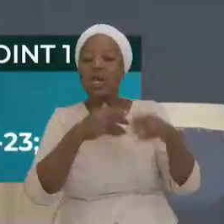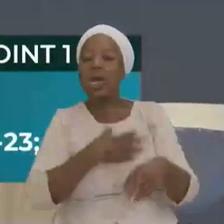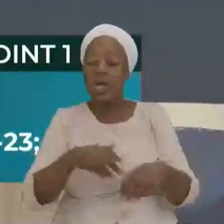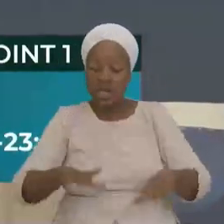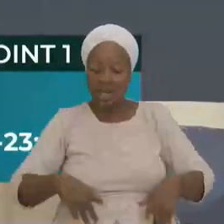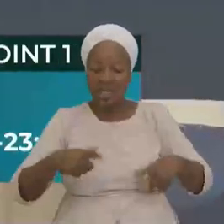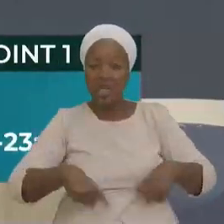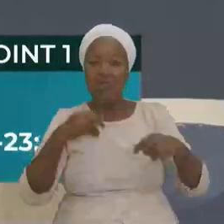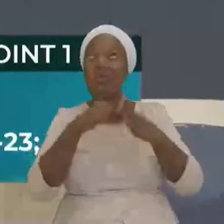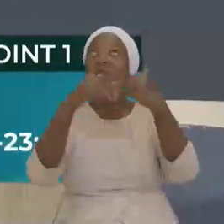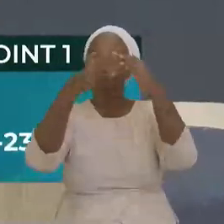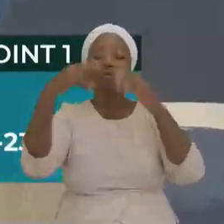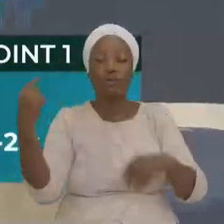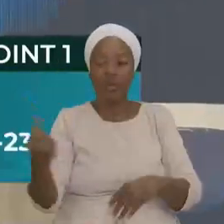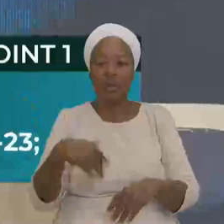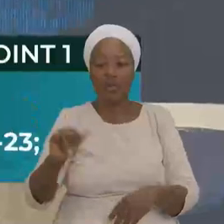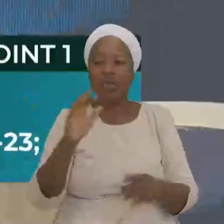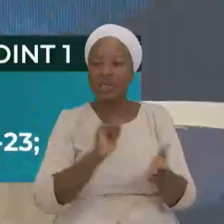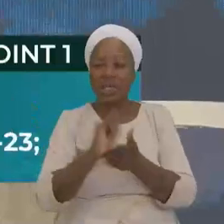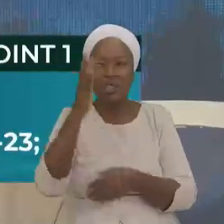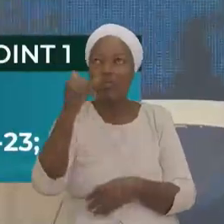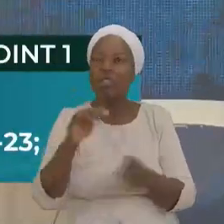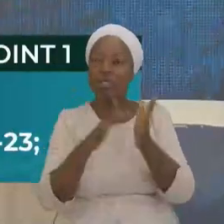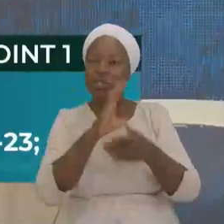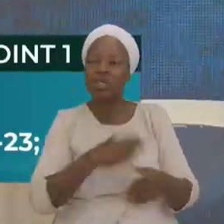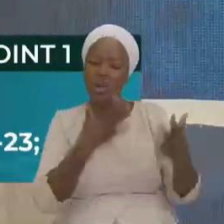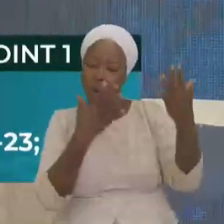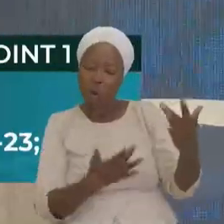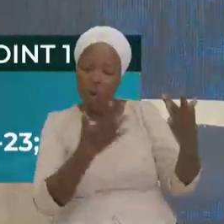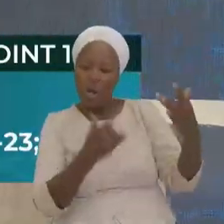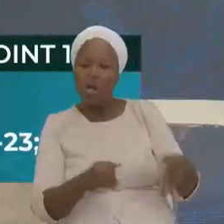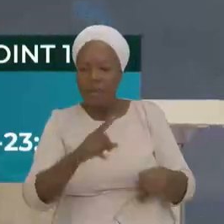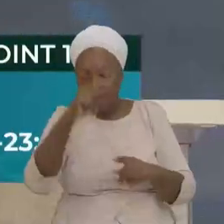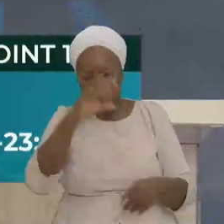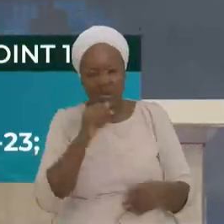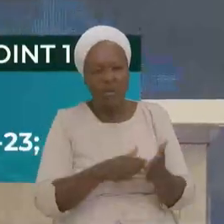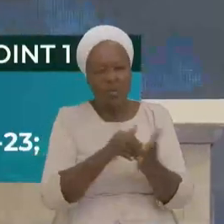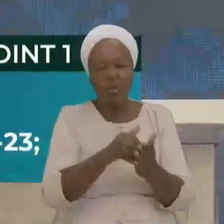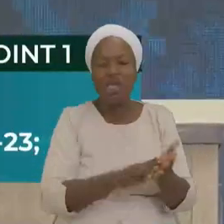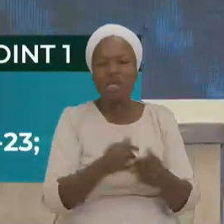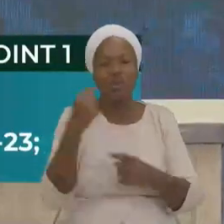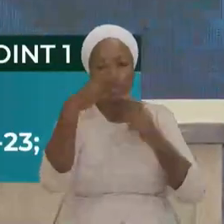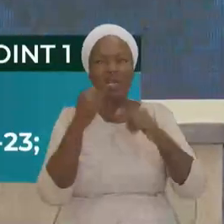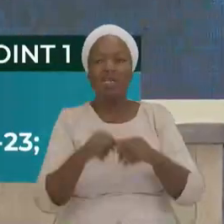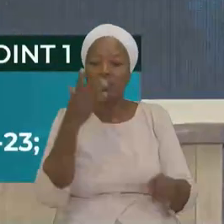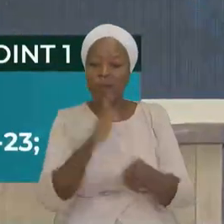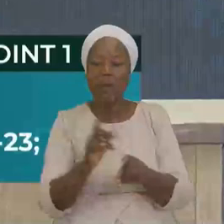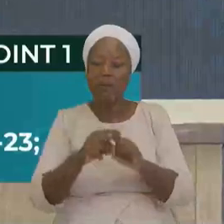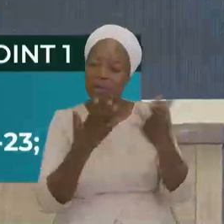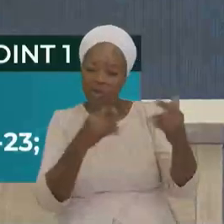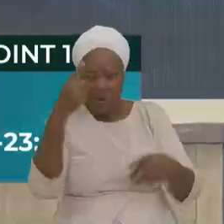que tu le suives au ciel et que tu vives pour toujours au ciel. C'est pourquoi il attend encore. Il ne tarde pas